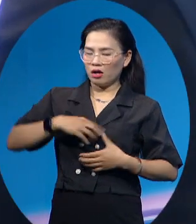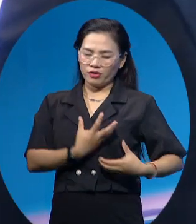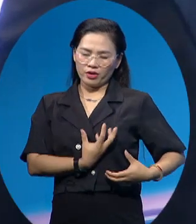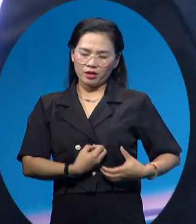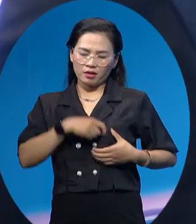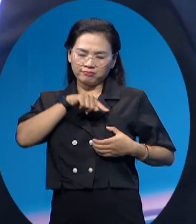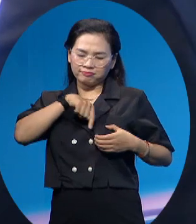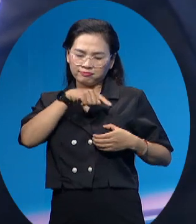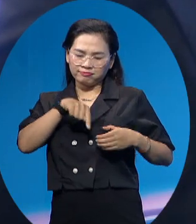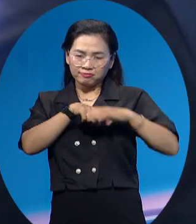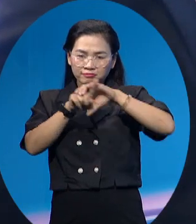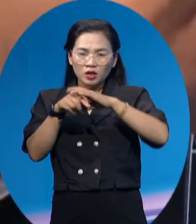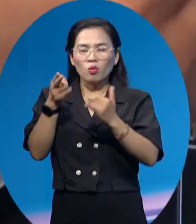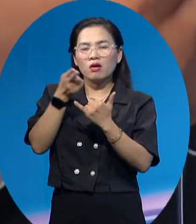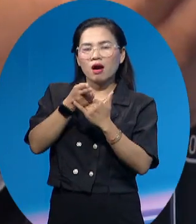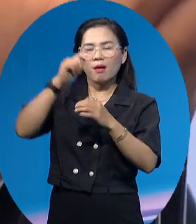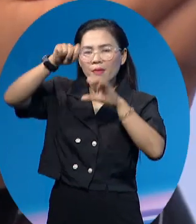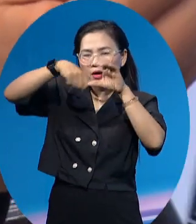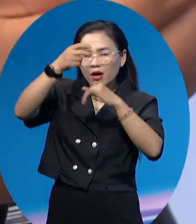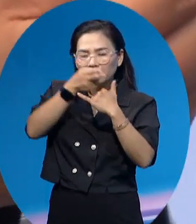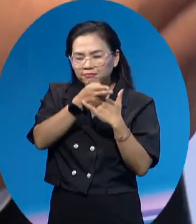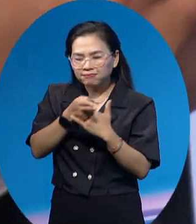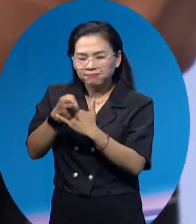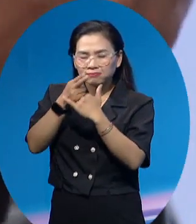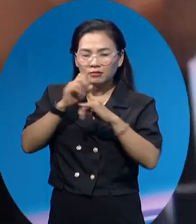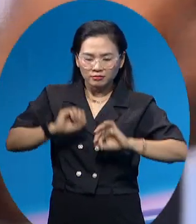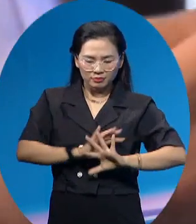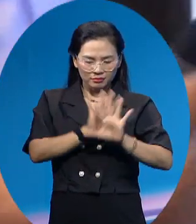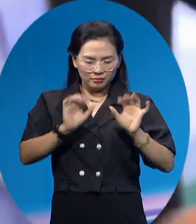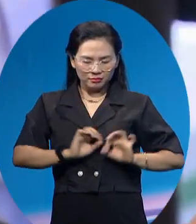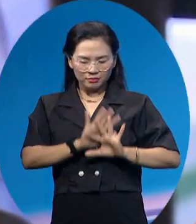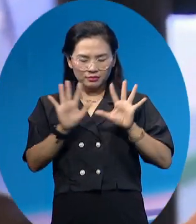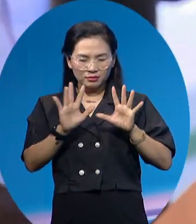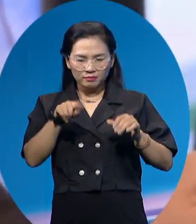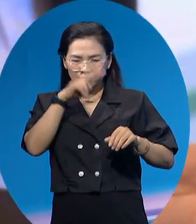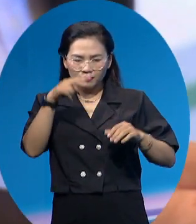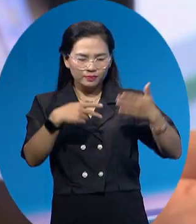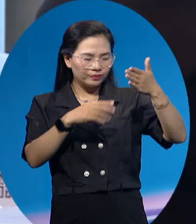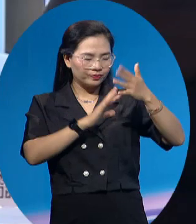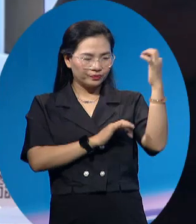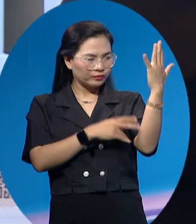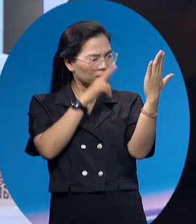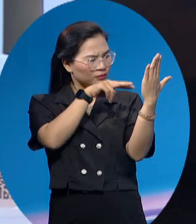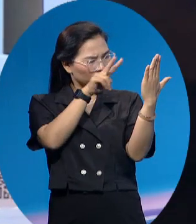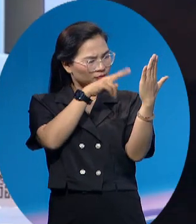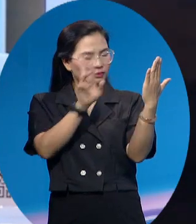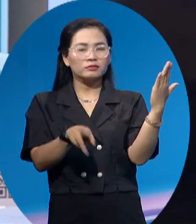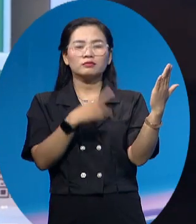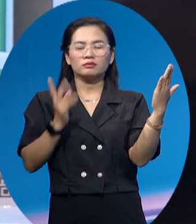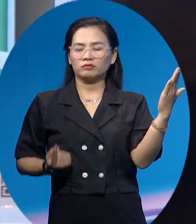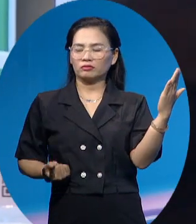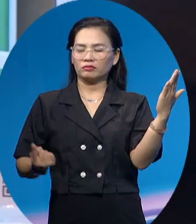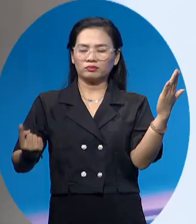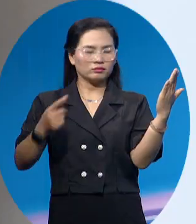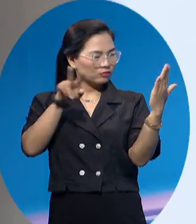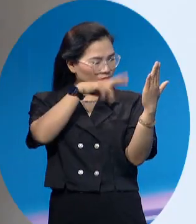usto 7000 với công nghệ nguồn sáng 4 led cho chất lượng hình ảnh sắc nét tất cả ứng kho h công nghệ 4.0 này góp